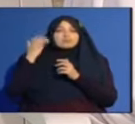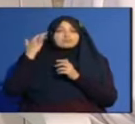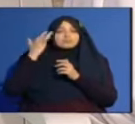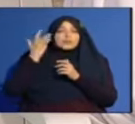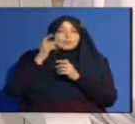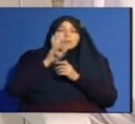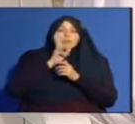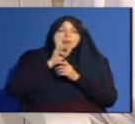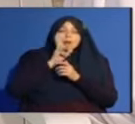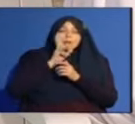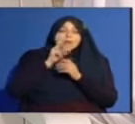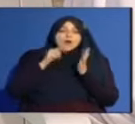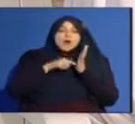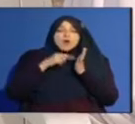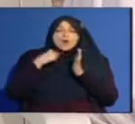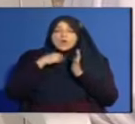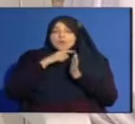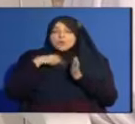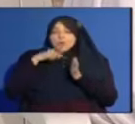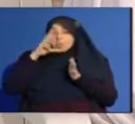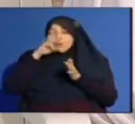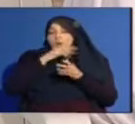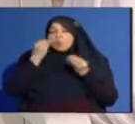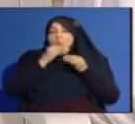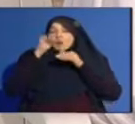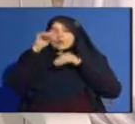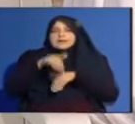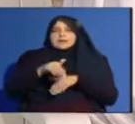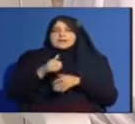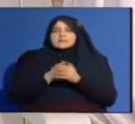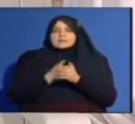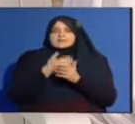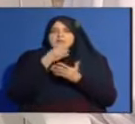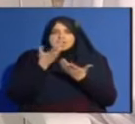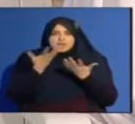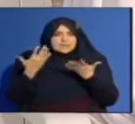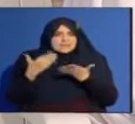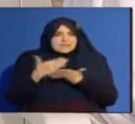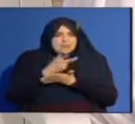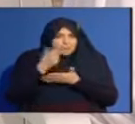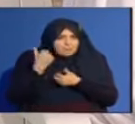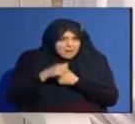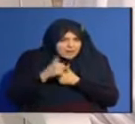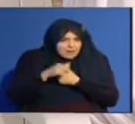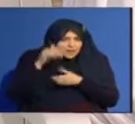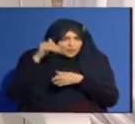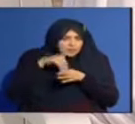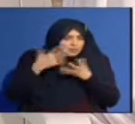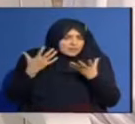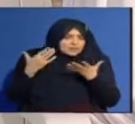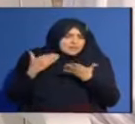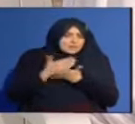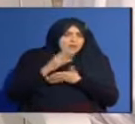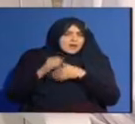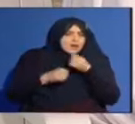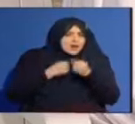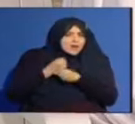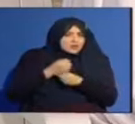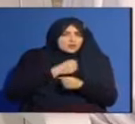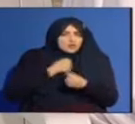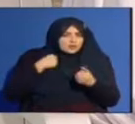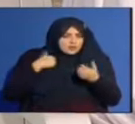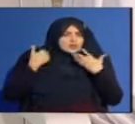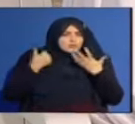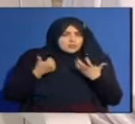نتاع كيف كي نموتوا وين ندفنوا. فقلت له يعني خير إن شاء الله ما بك، يعني أنت شاب صغير بصحتك